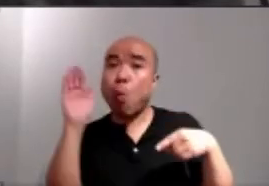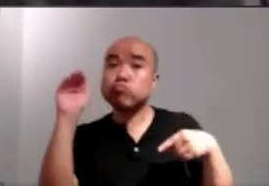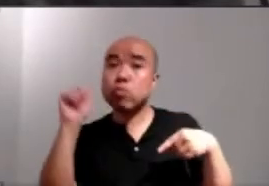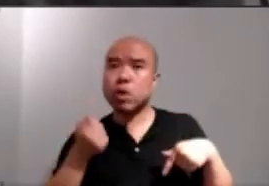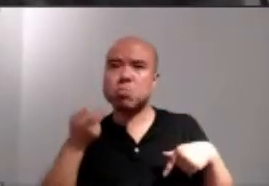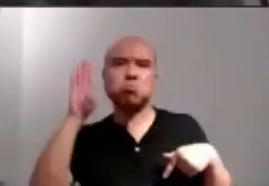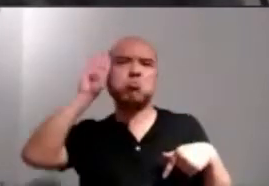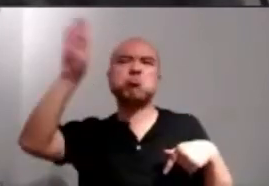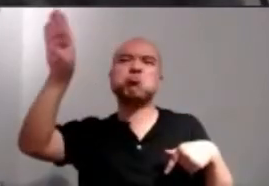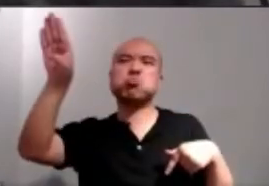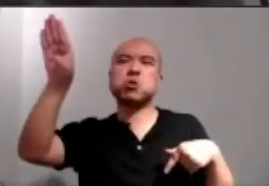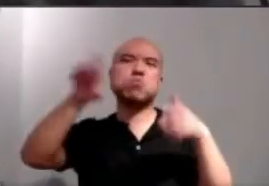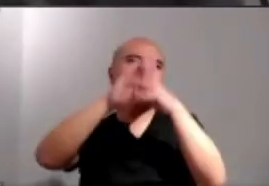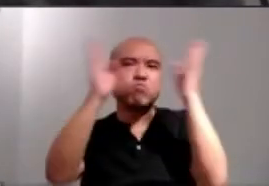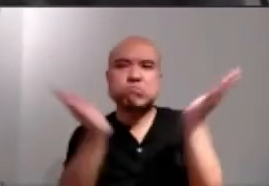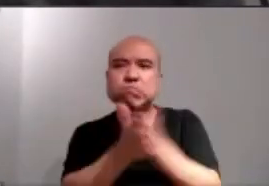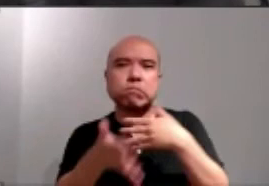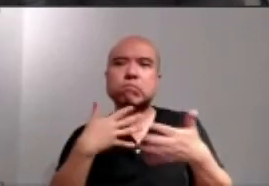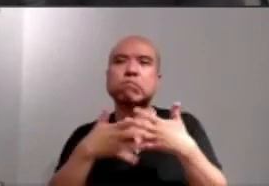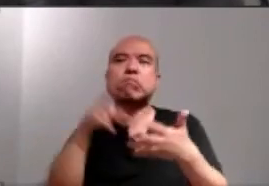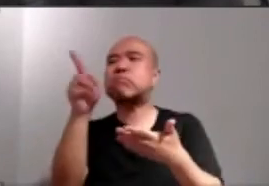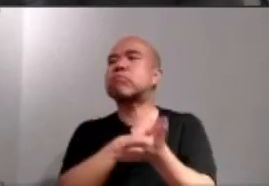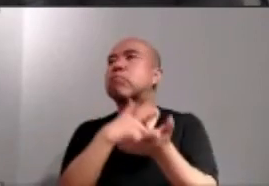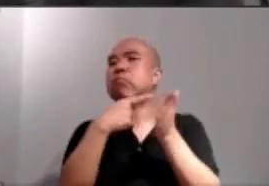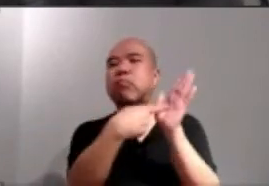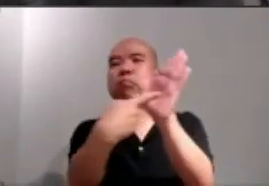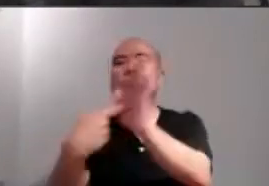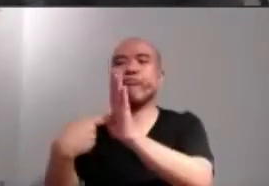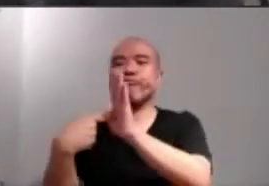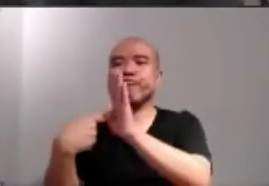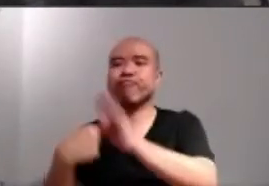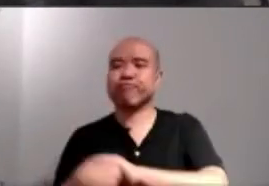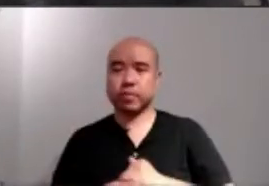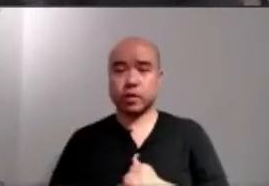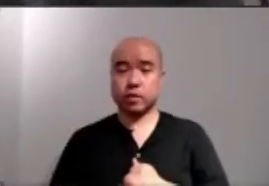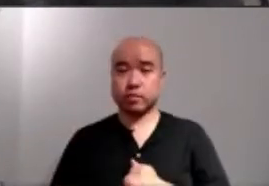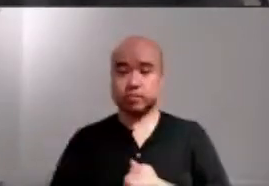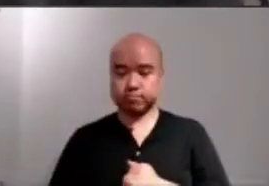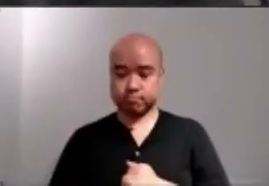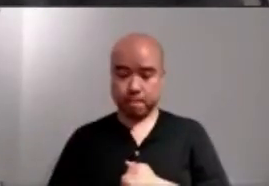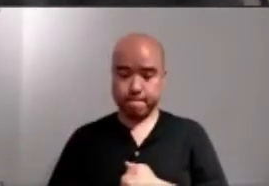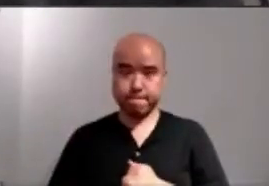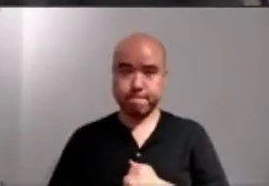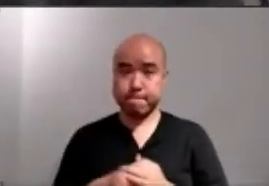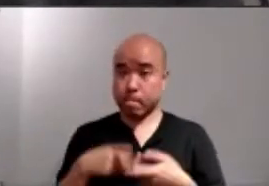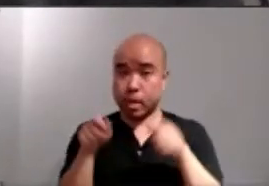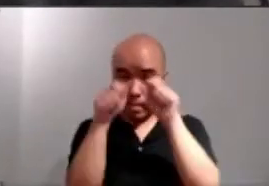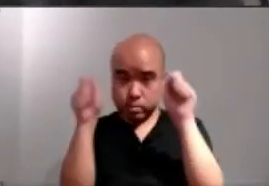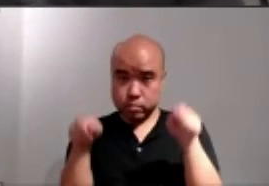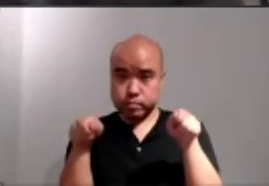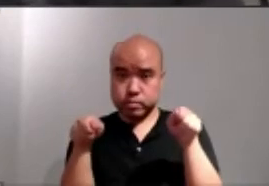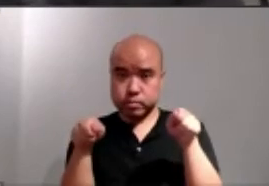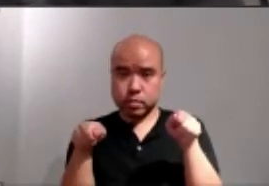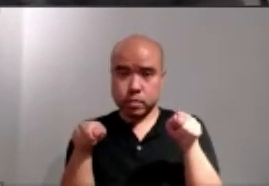相信所有嘅嘢都係以 online 為主啦。冇錯，係啊。咁嗱，呢度亦都有個問題咧，就係問我關於即